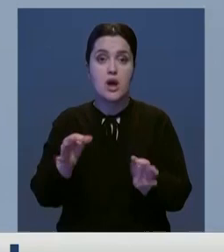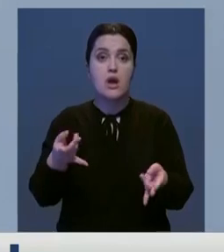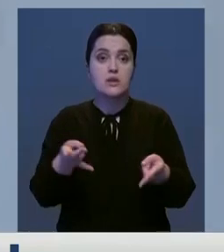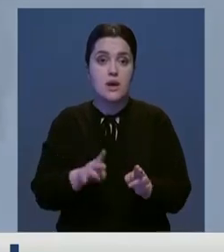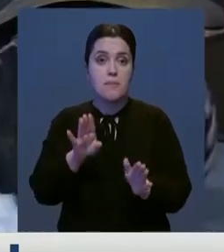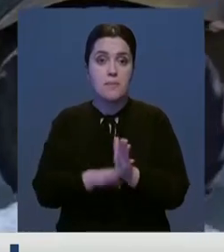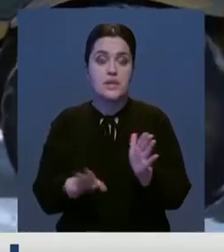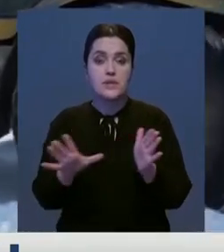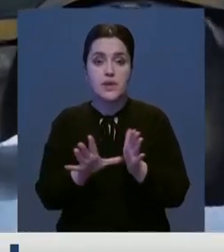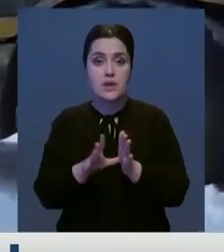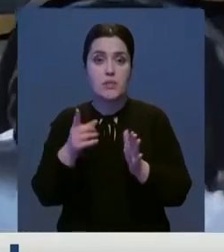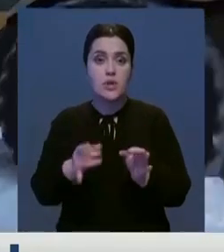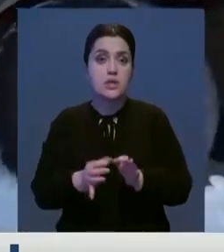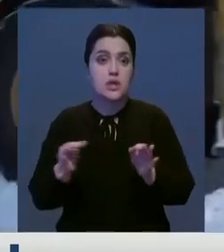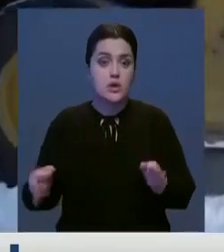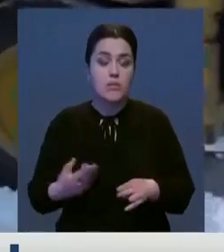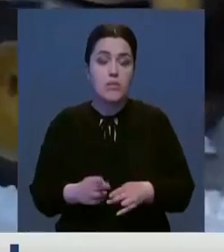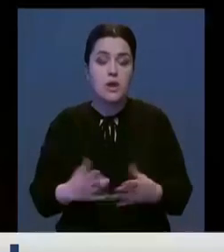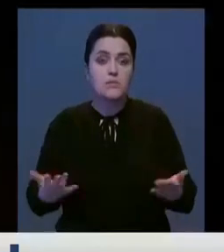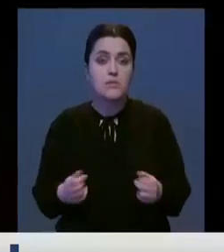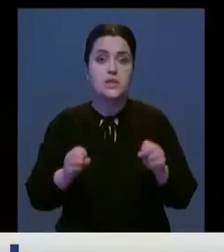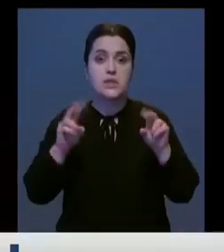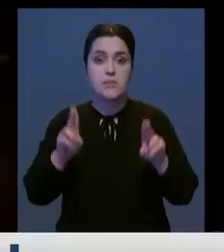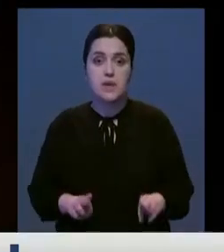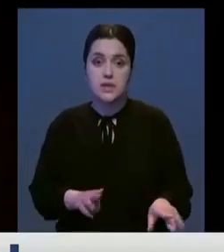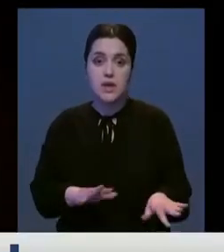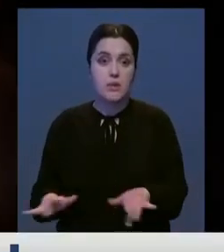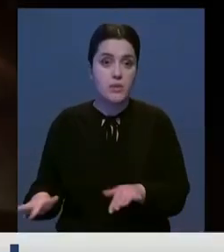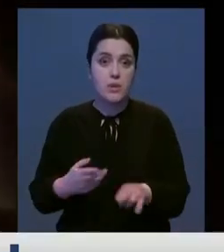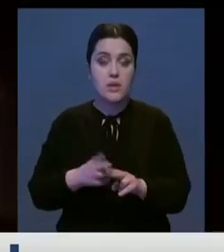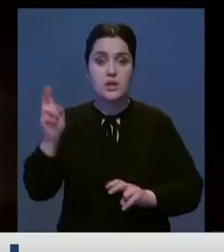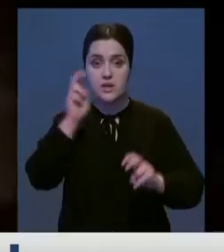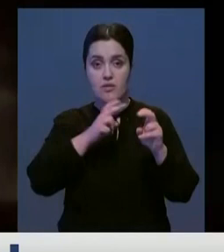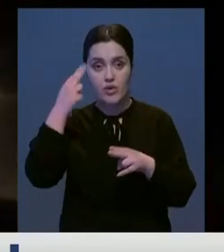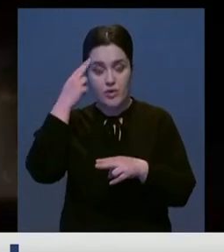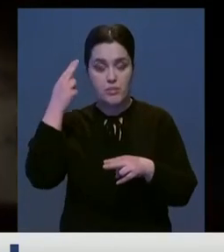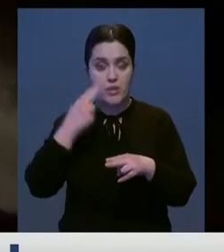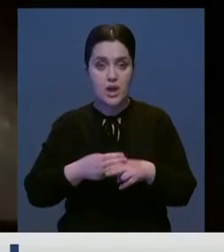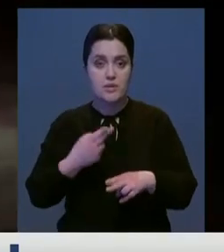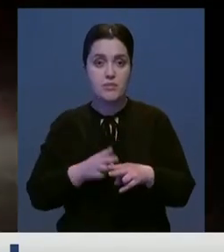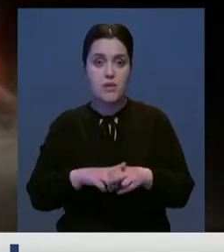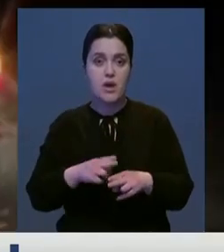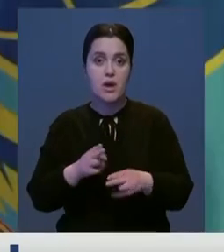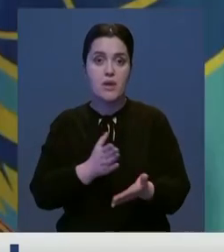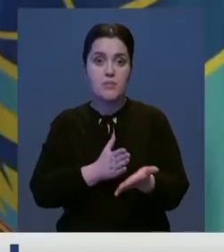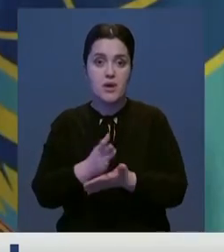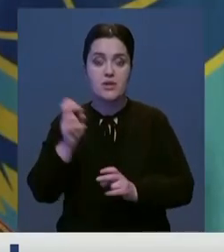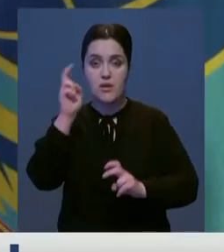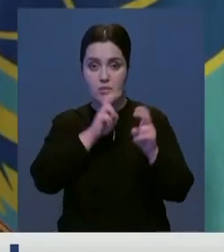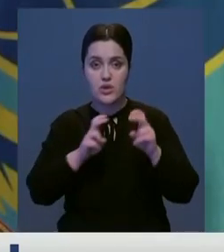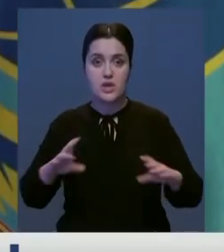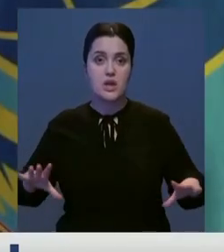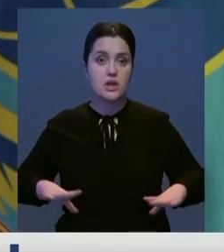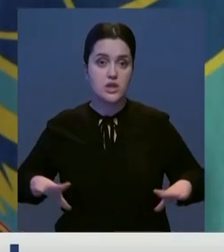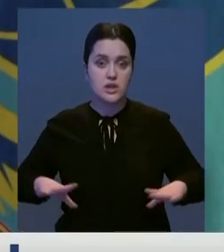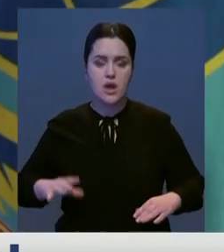из районов спасателям пришлось развернуть спецоперацию. Искали двух братьев, отправившихся на поиск лошадей. В вечернее